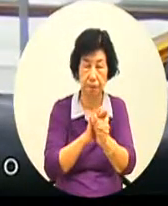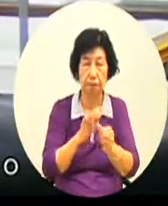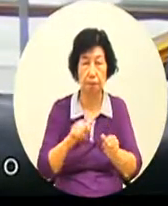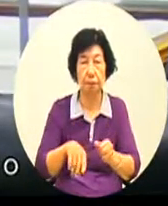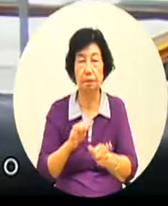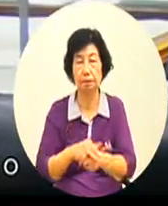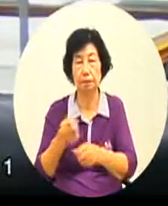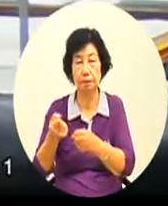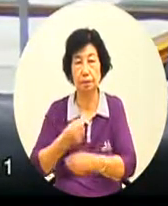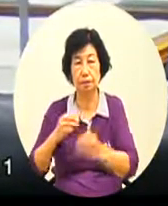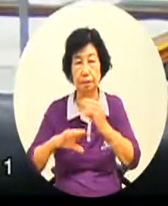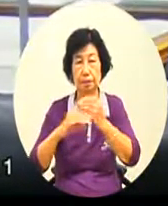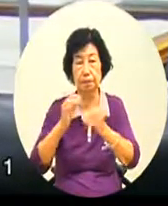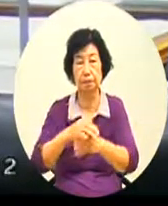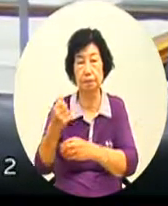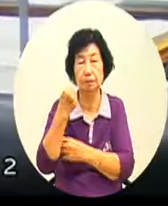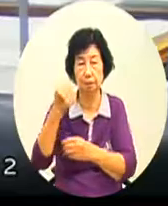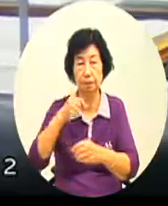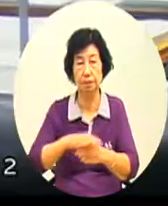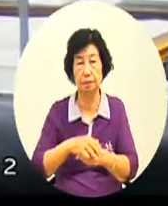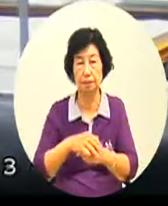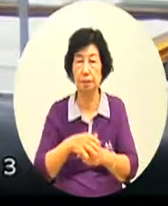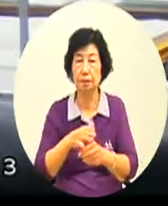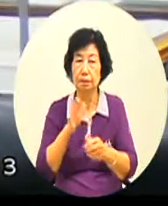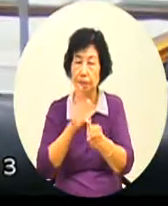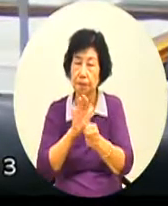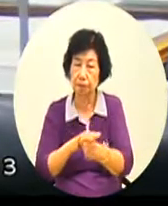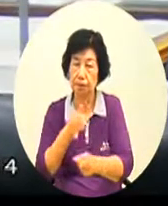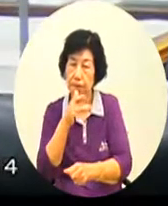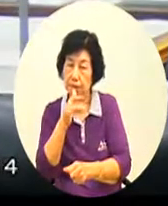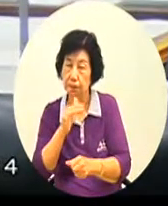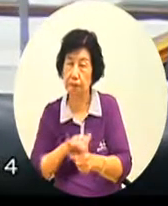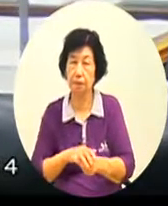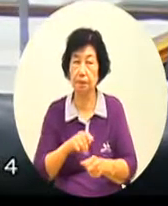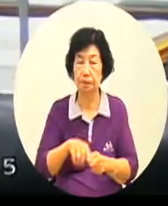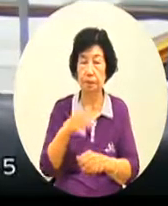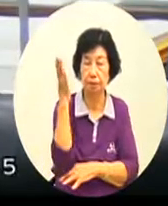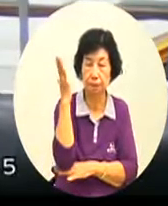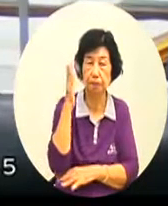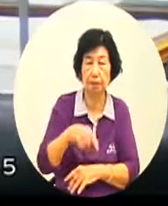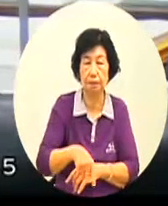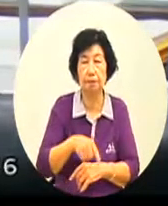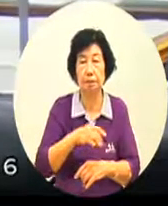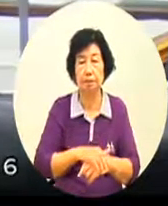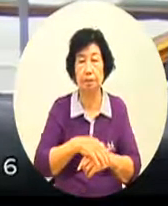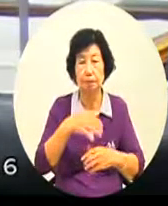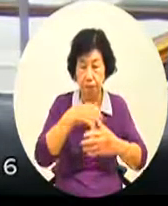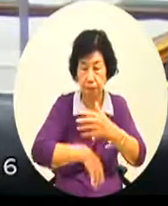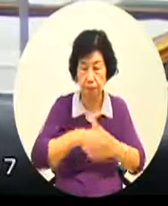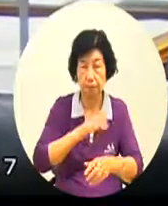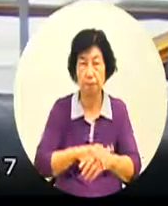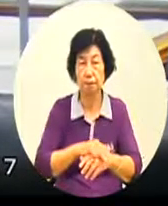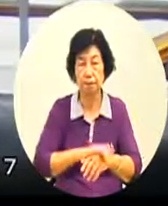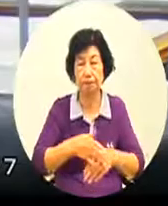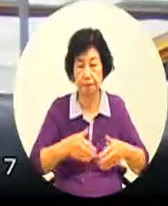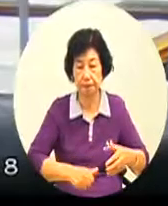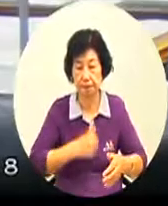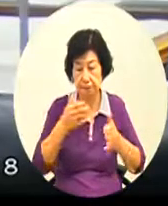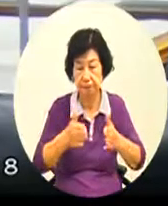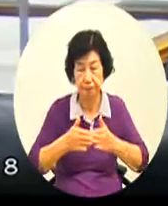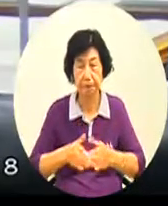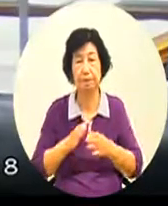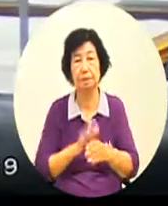话。虽然你在政府的制度里头，但是你不要忘记了，这些人很需要这样的帮忙，让他们的文化能够继续